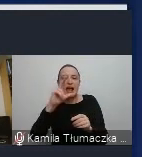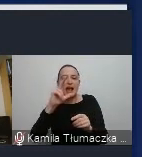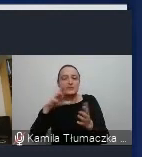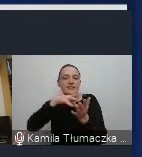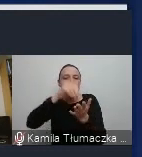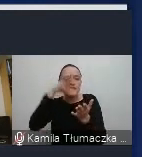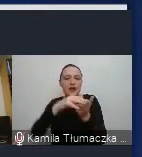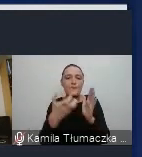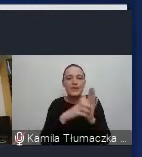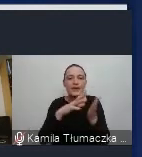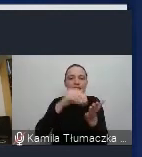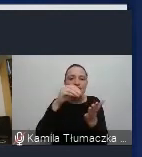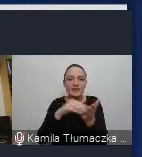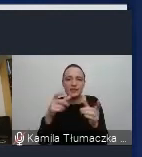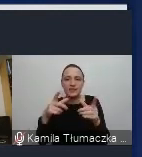bardzo aplikacja